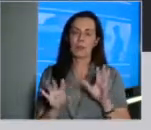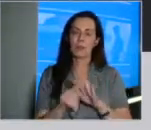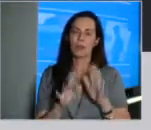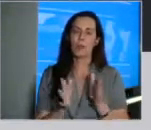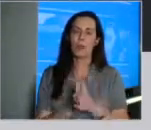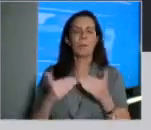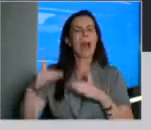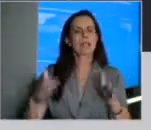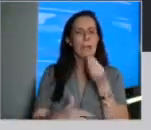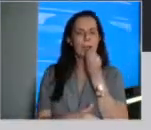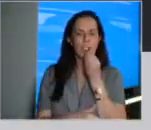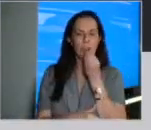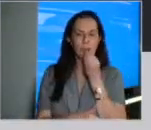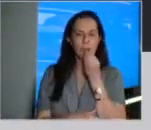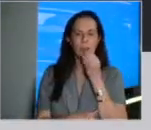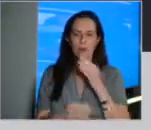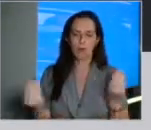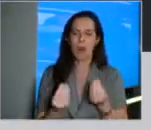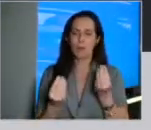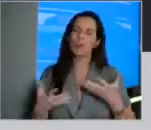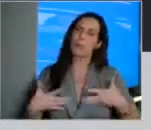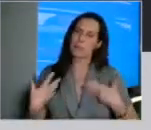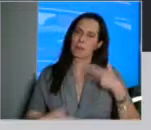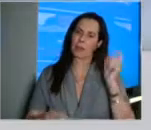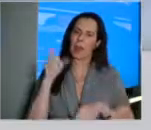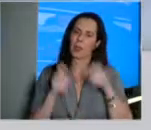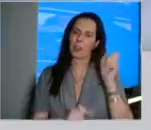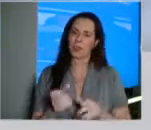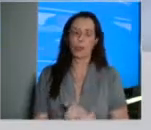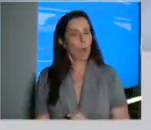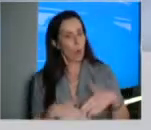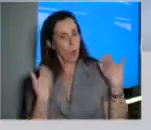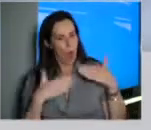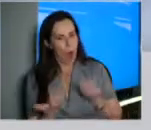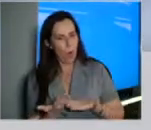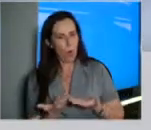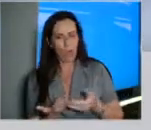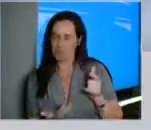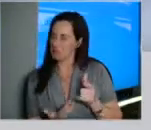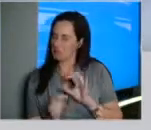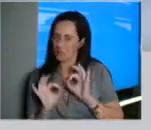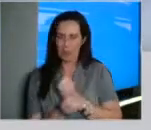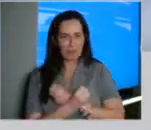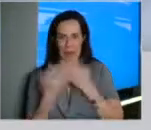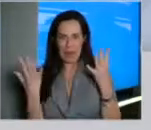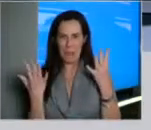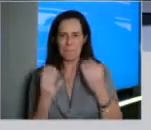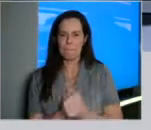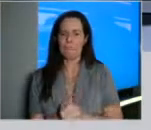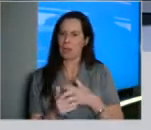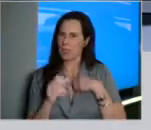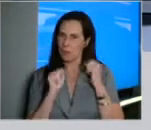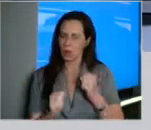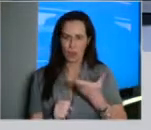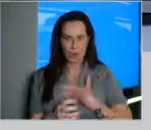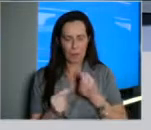מארזי מזון כאלה, ובכלל דברים שמשמחים אנשים. וואו, זה, קודם כל זו יוזמה באמת מדהימה. אני בטוח